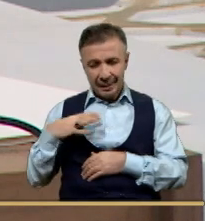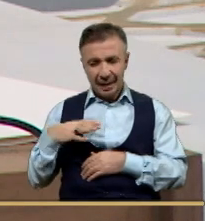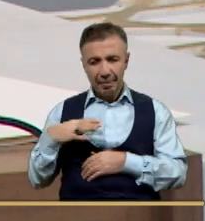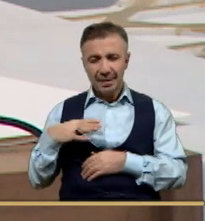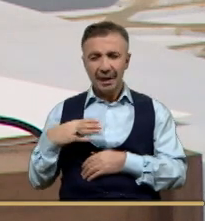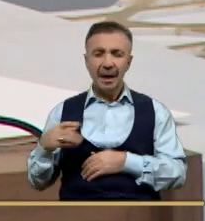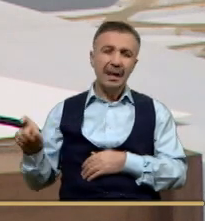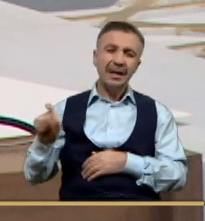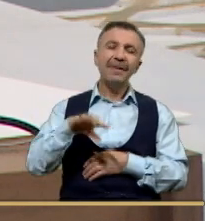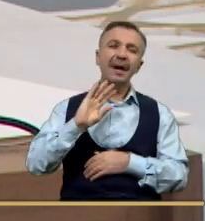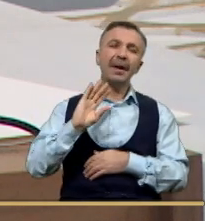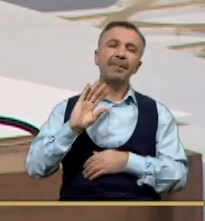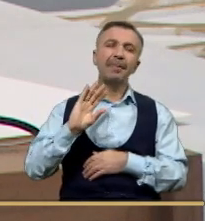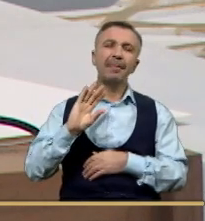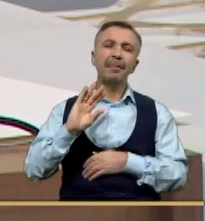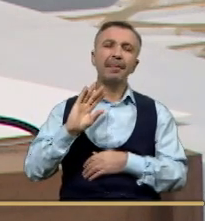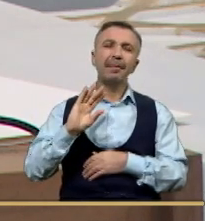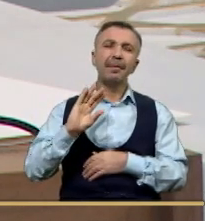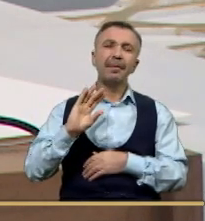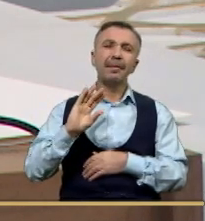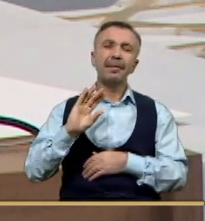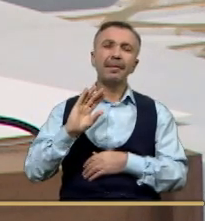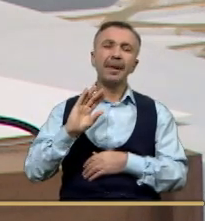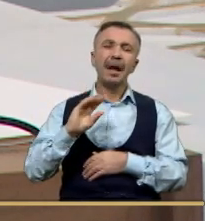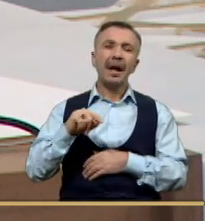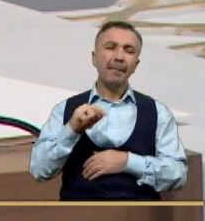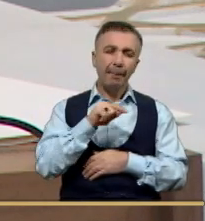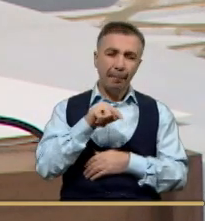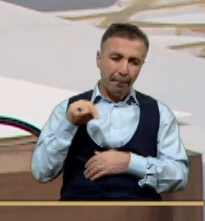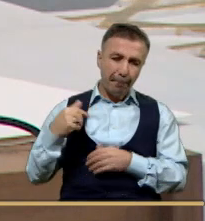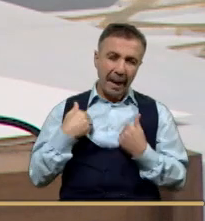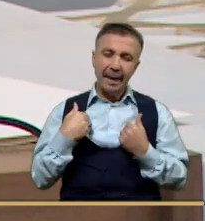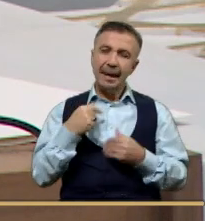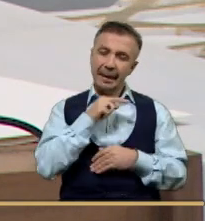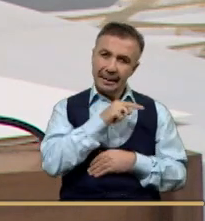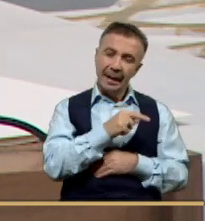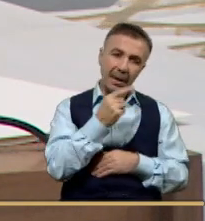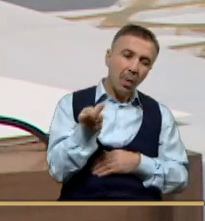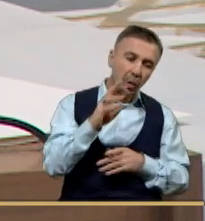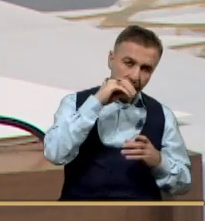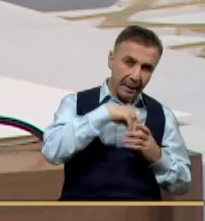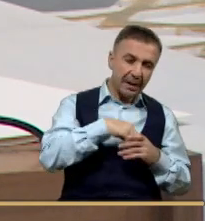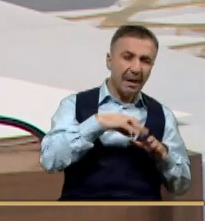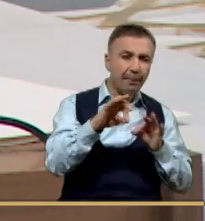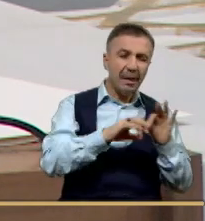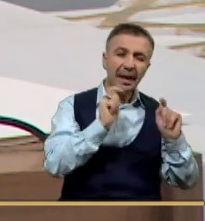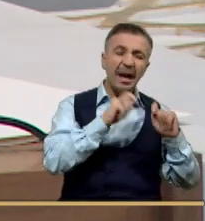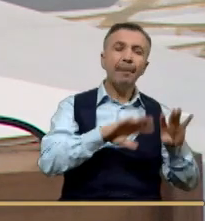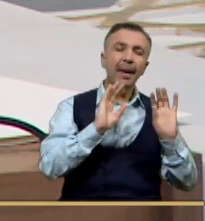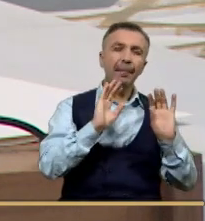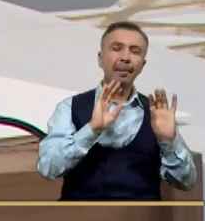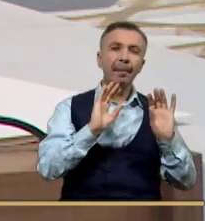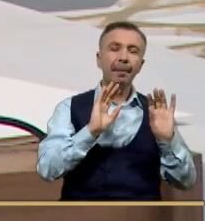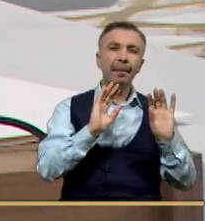de seni öldürmek için plan program yapmam, ben seni öldürmek için elimi sana